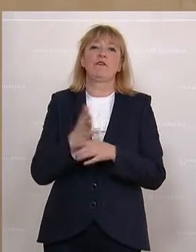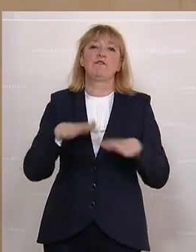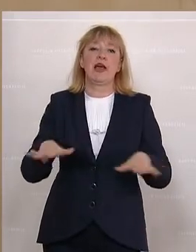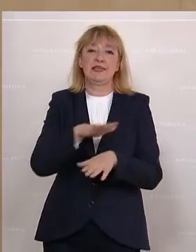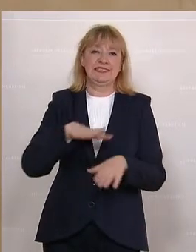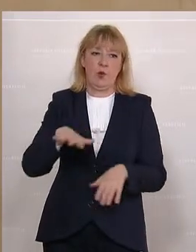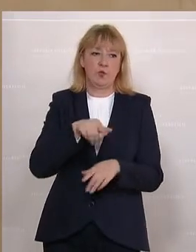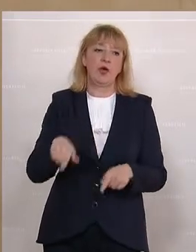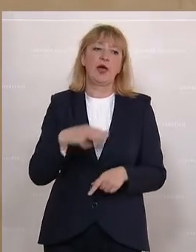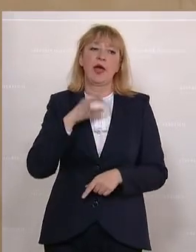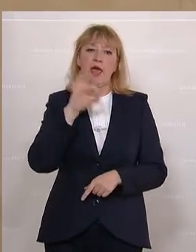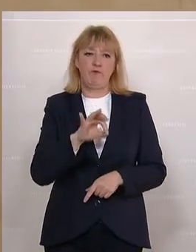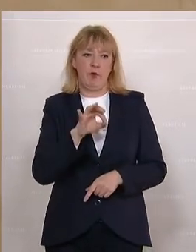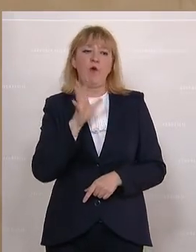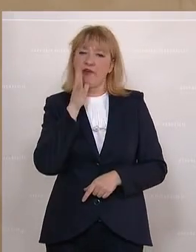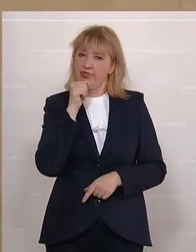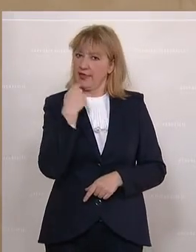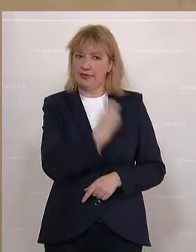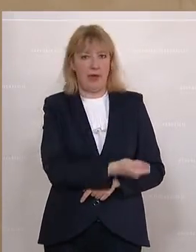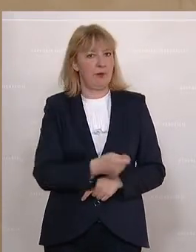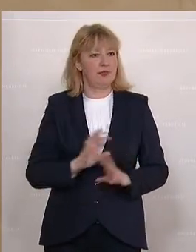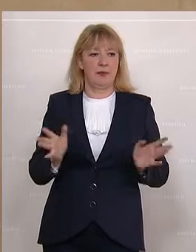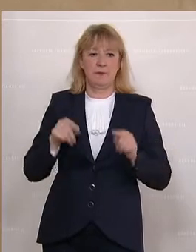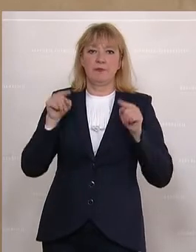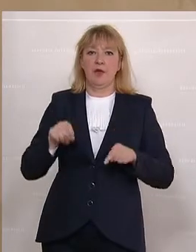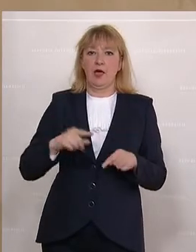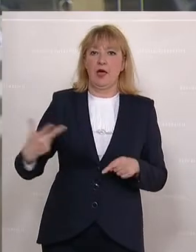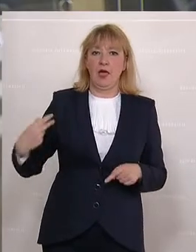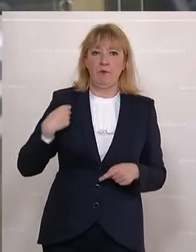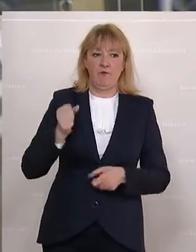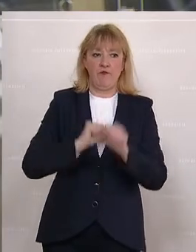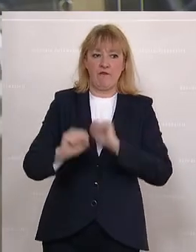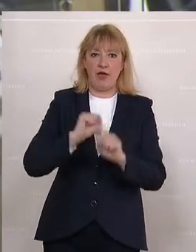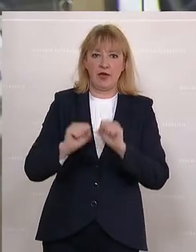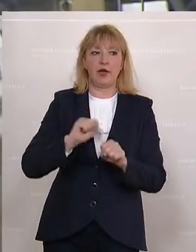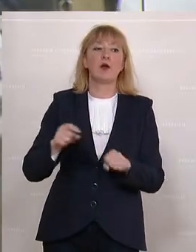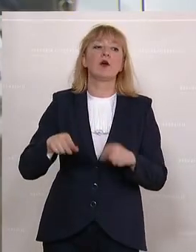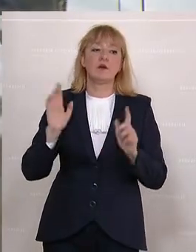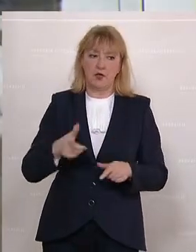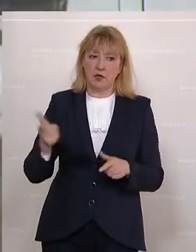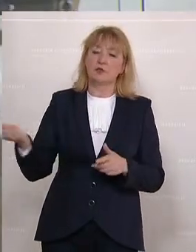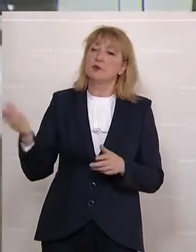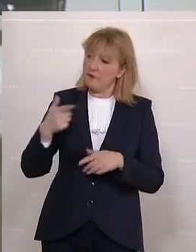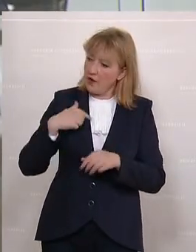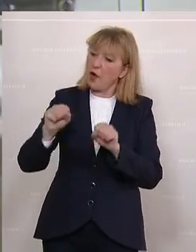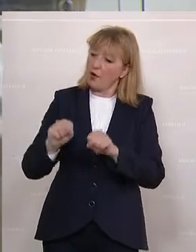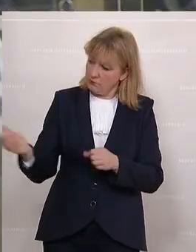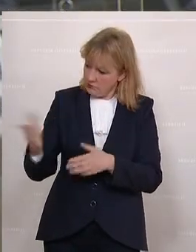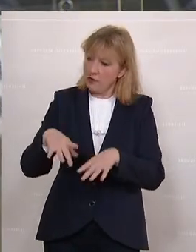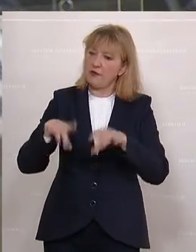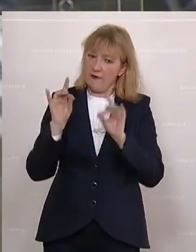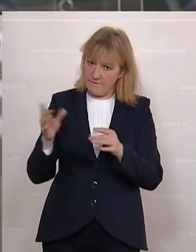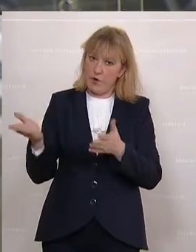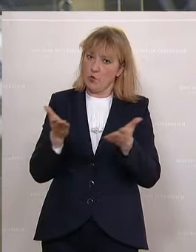und ich werde der fpö die adresse jetzt nicht geben er hat nämlich bei im verweigerung ein zahlungskräftiger und konsum kräftiges klientel gefunden oder glaubt er